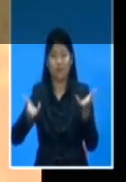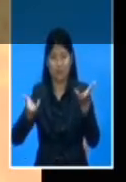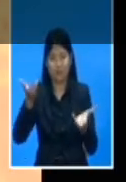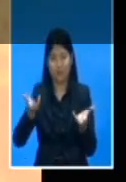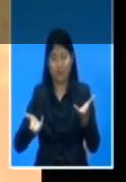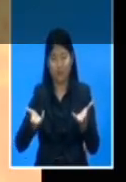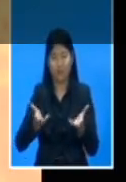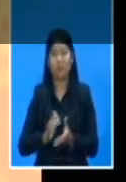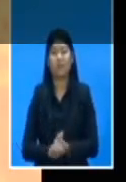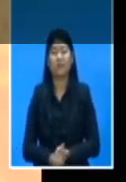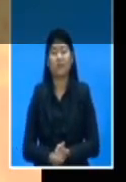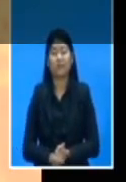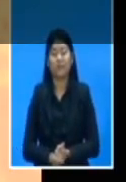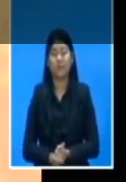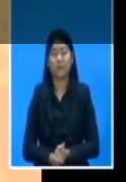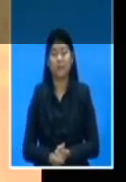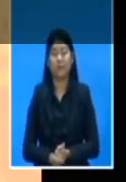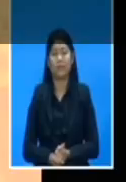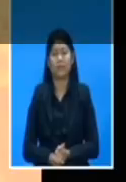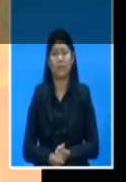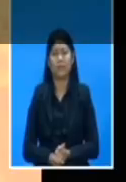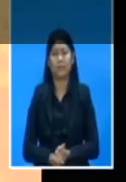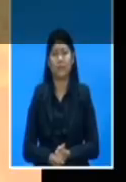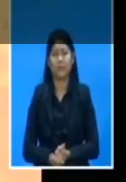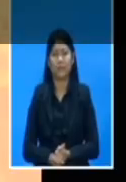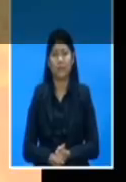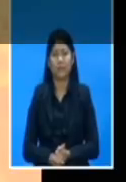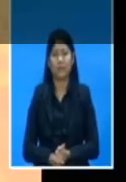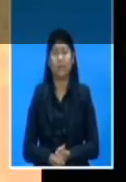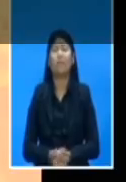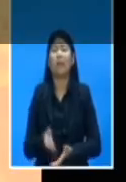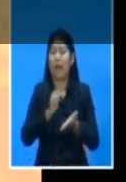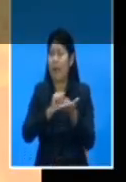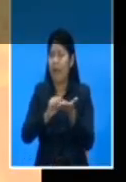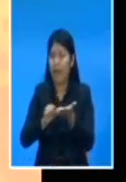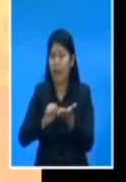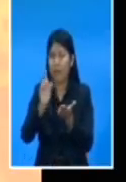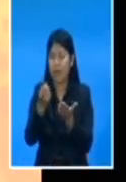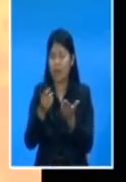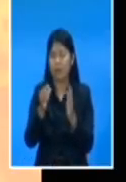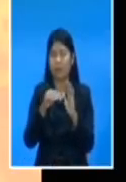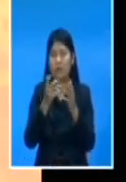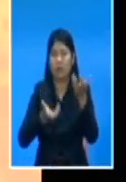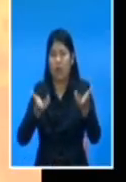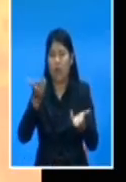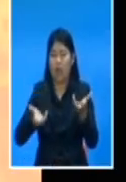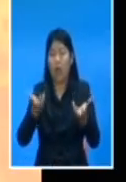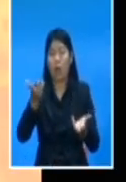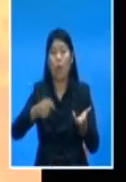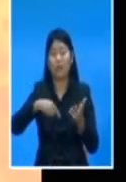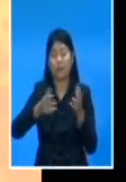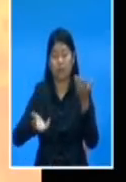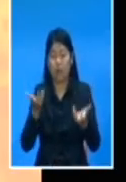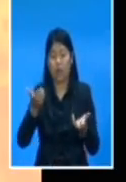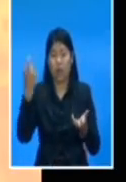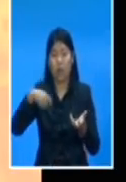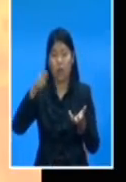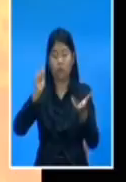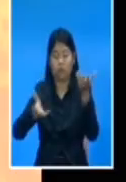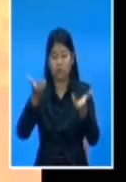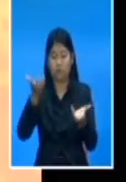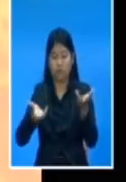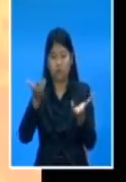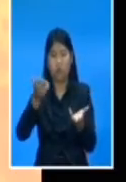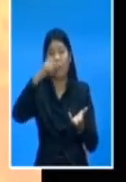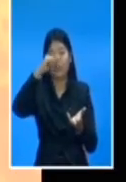ถูกกำหนดให้มีการปฏิรูปกระบวนการยุติธรรมไทยทั้งกระบวนการ